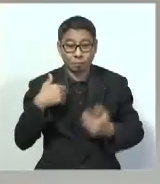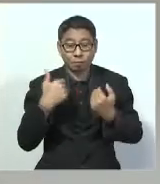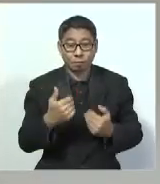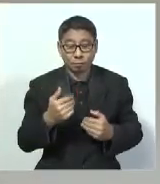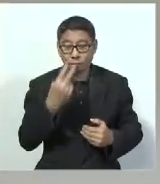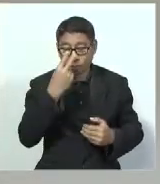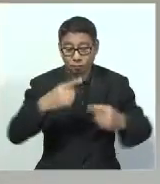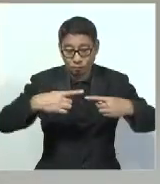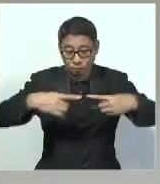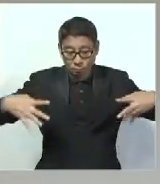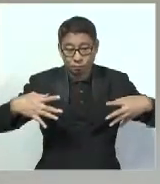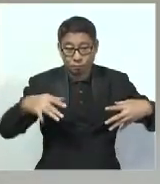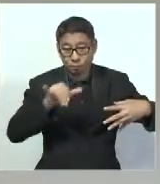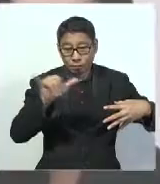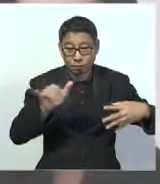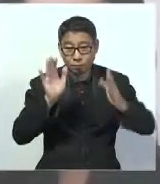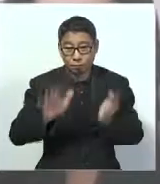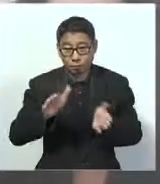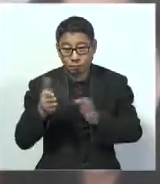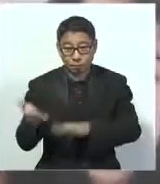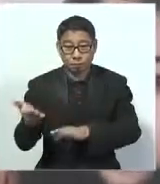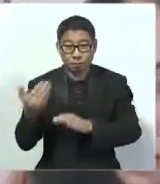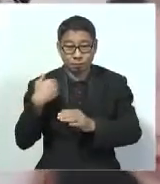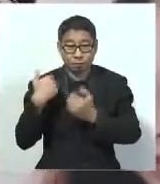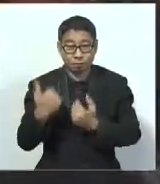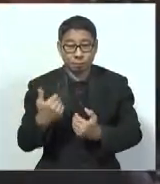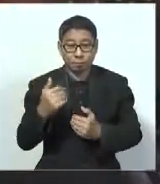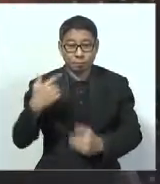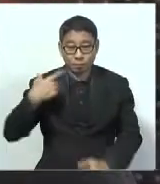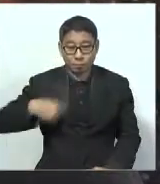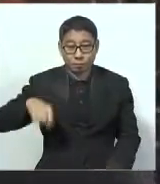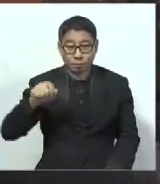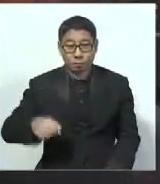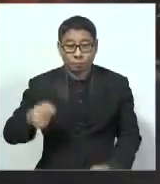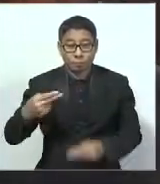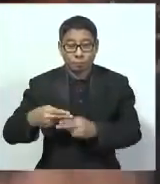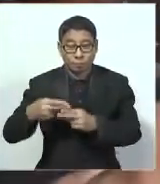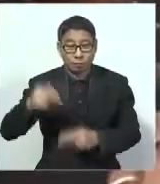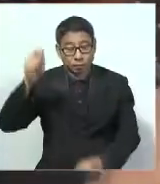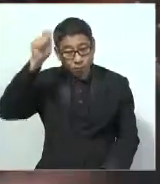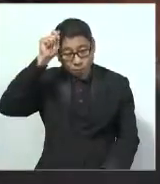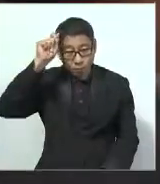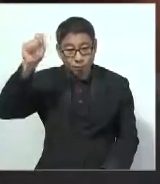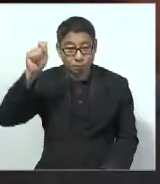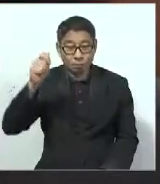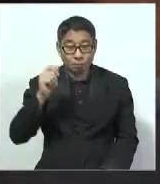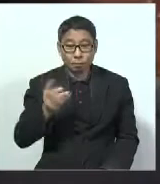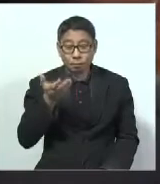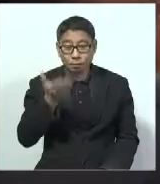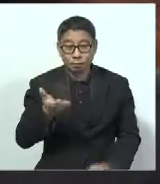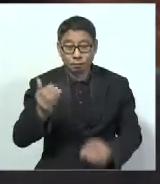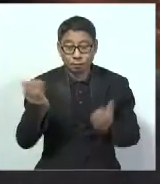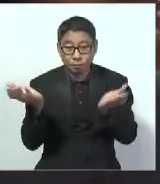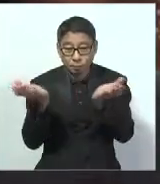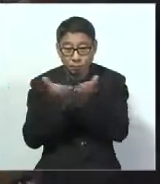มาดูอีกฝั่งนึงบ้างนะครับเป็นญาติของผู้เสียชีวิตจากเหตุการณ์ดังกล่าวแล้วก็ทนายความนะครับคุณอัจฉริยะก็เดินทางไปร้องขอ